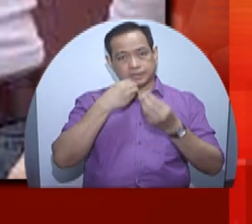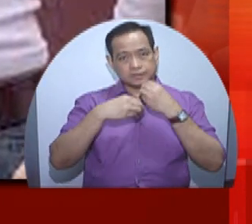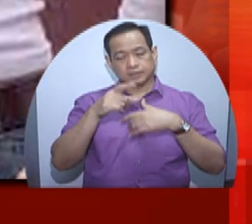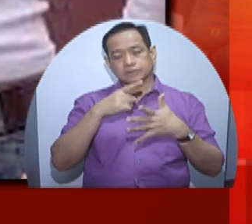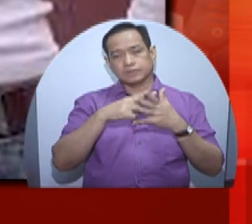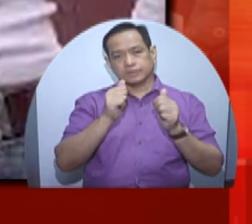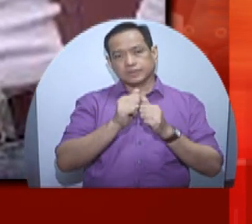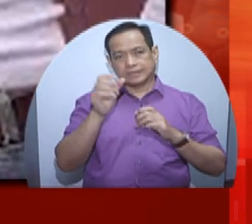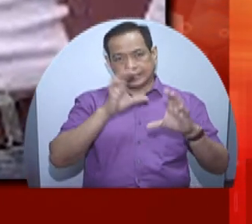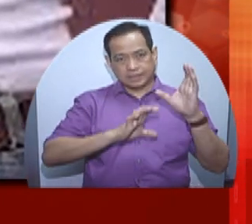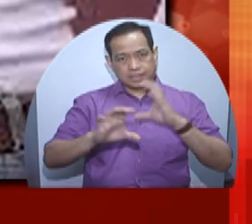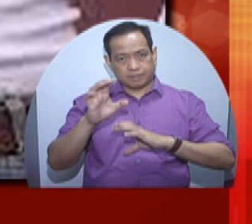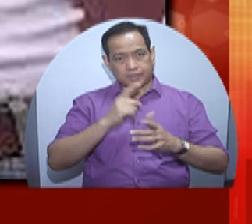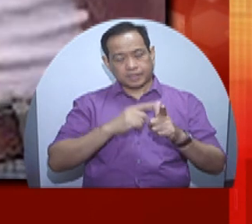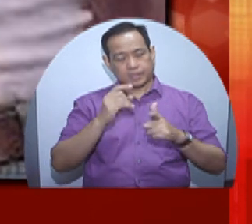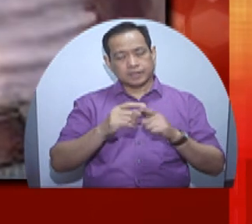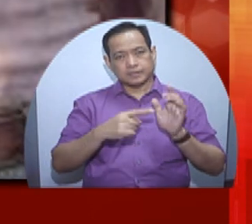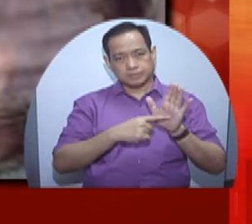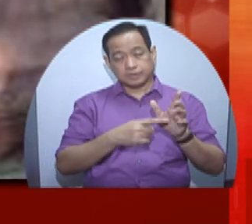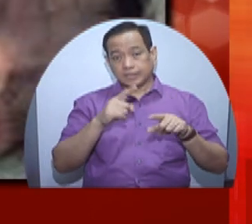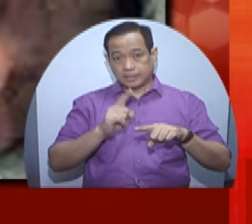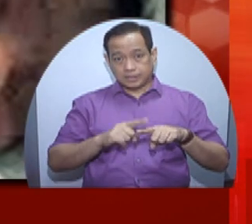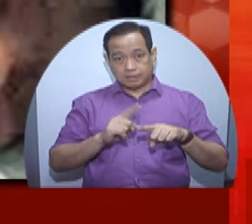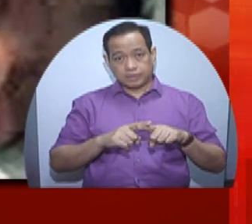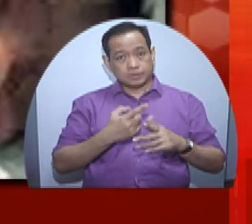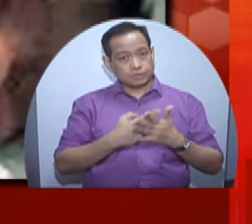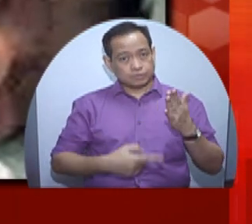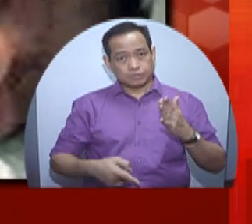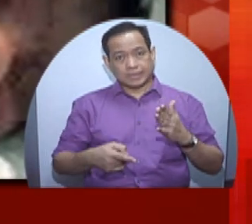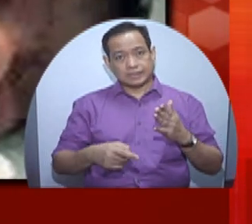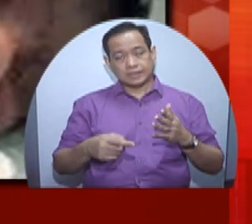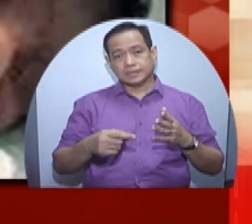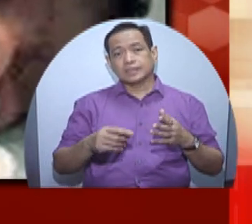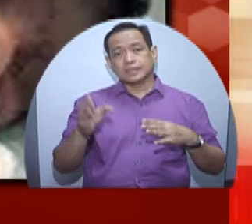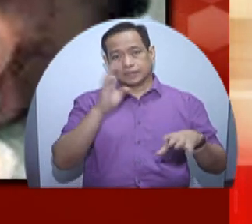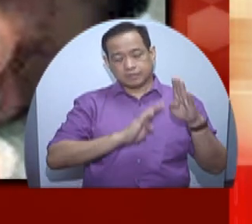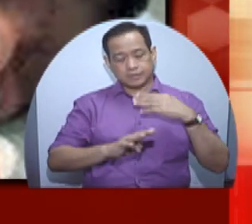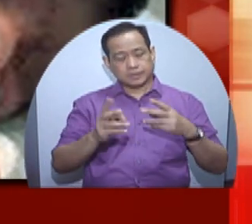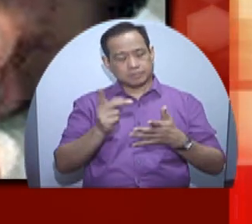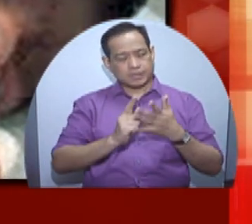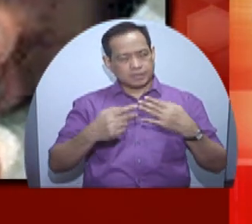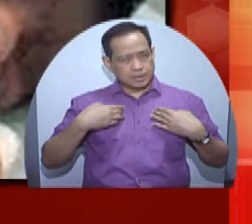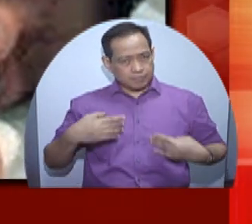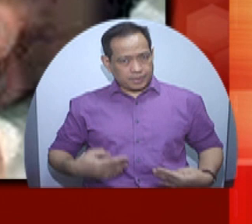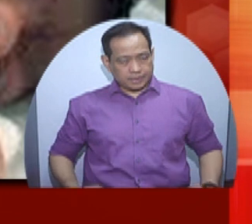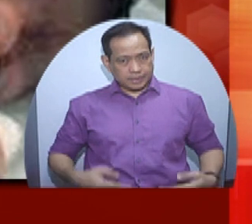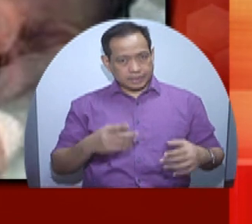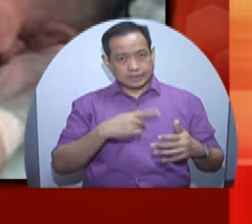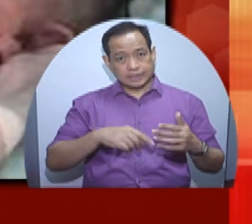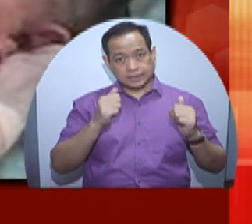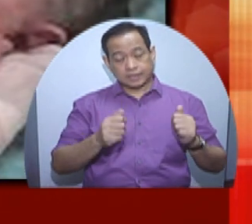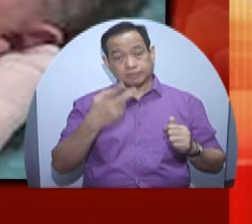katawan ng mga chemical ang sanhi nito. Ang sintomas ito ay depende kung ano ang depektibong parte ng